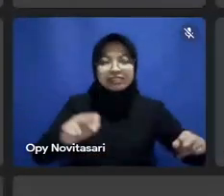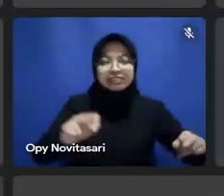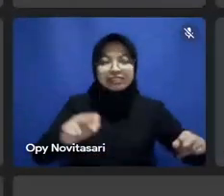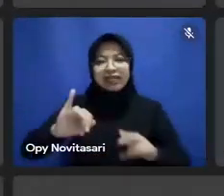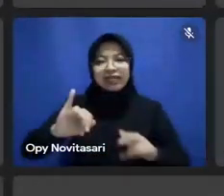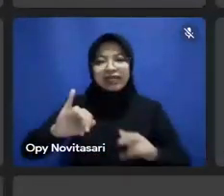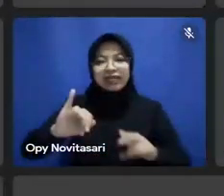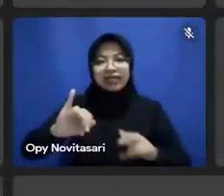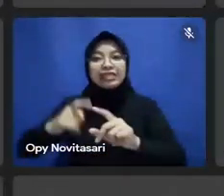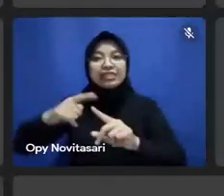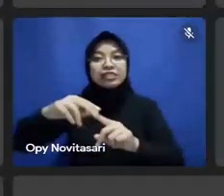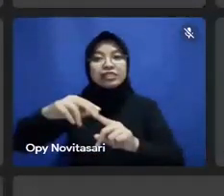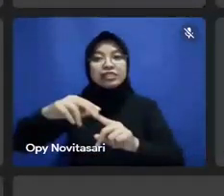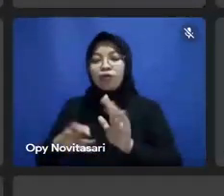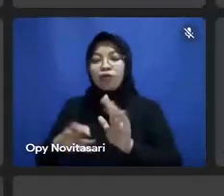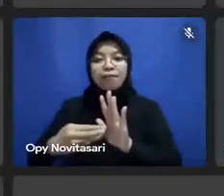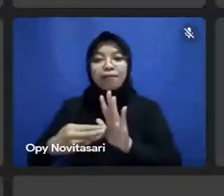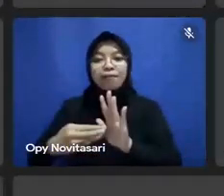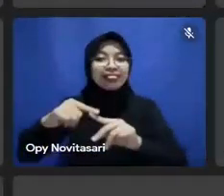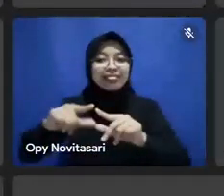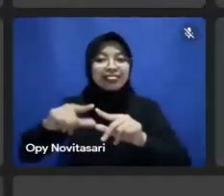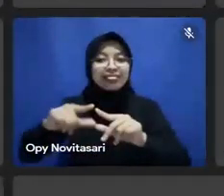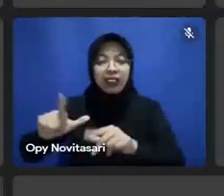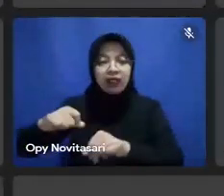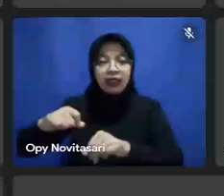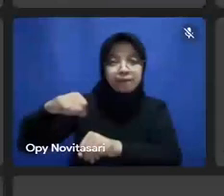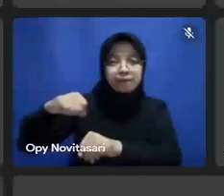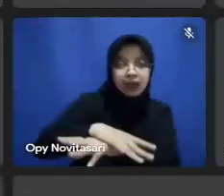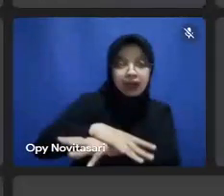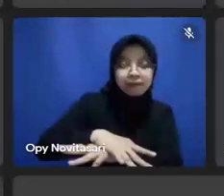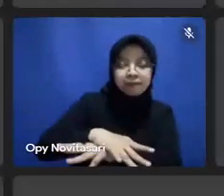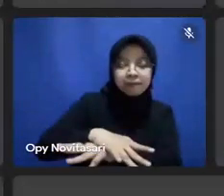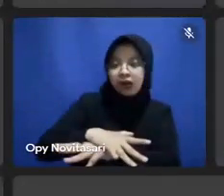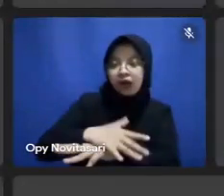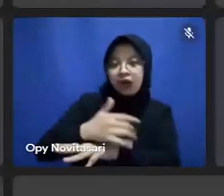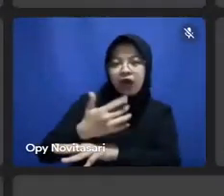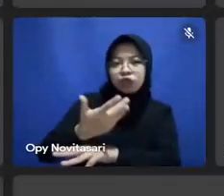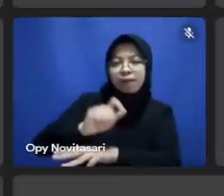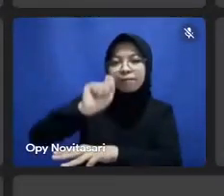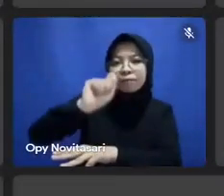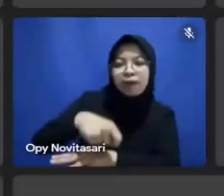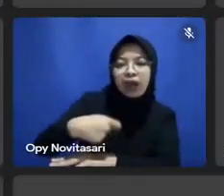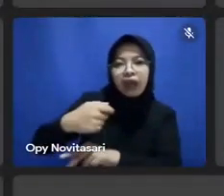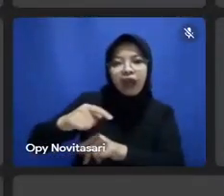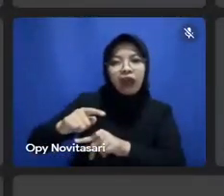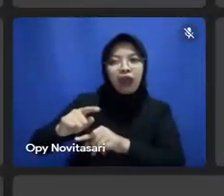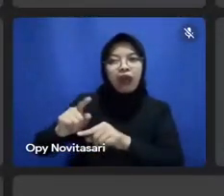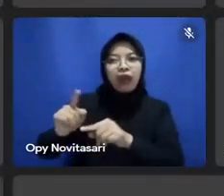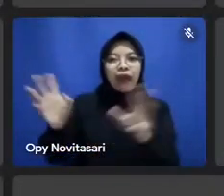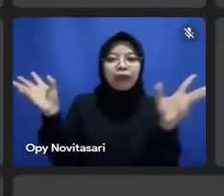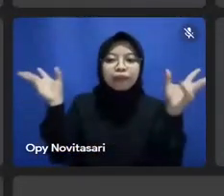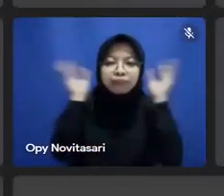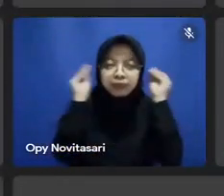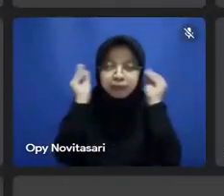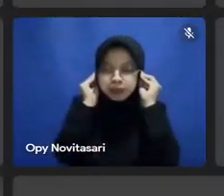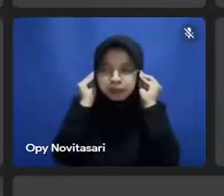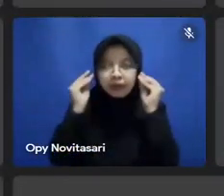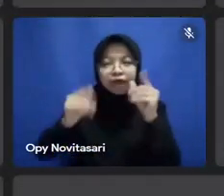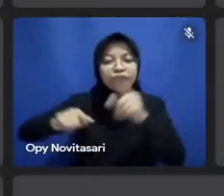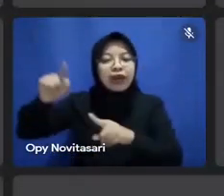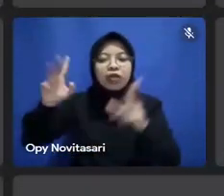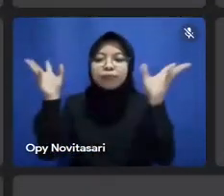itu bisa menerapkan eh keragaman eh keragaman pendengaran ini Mas aural diversity ini